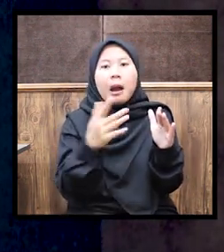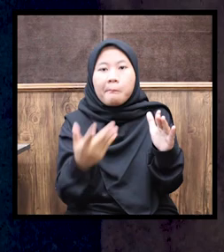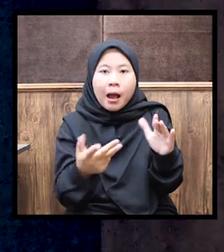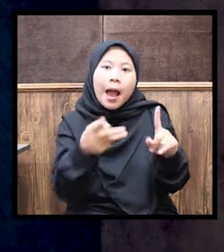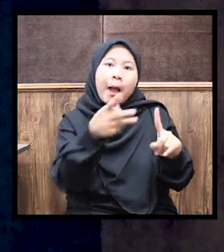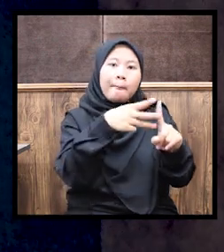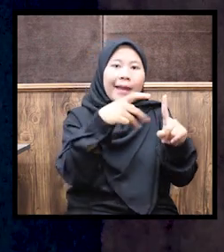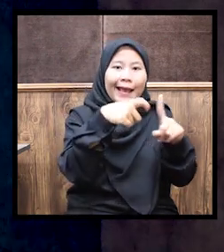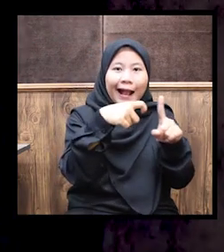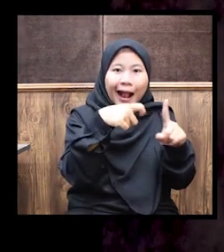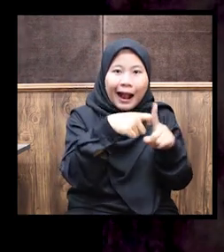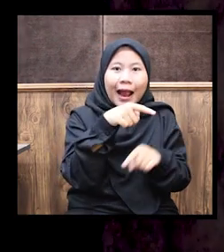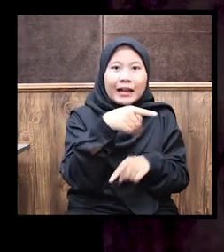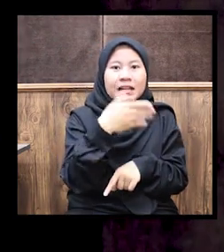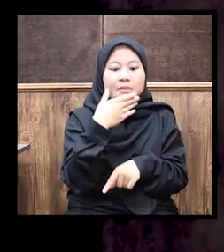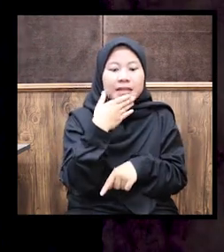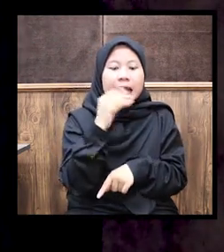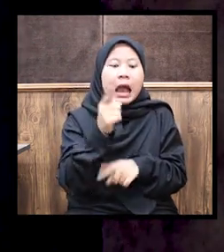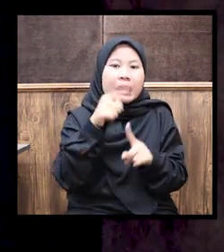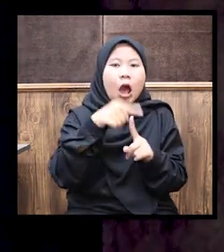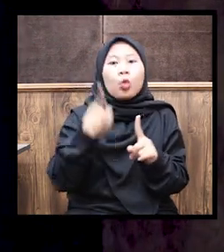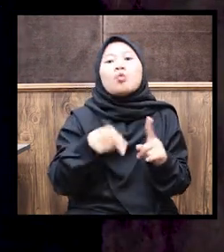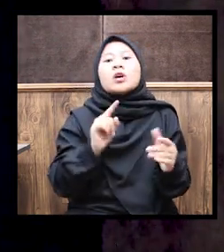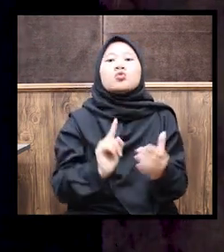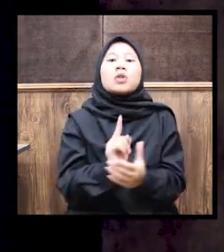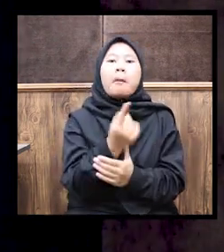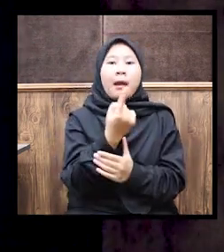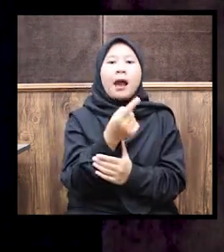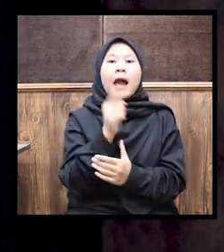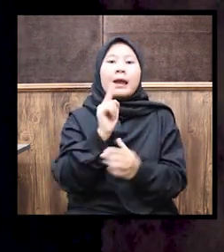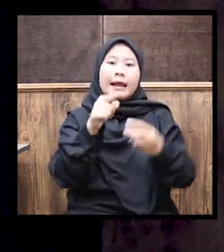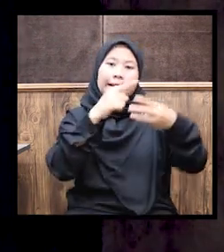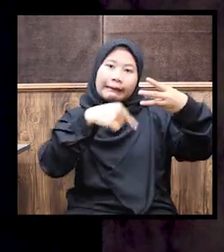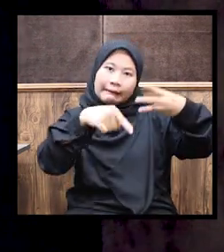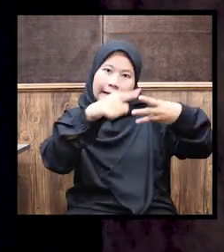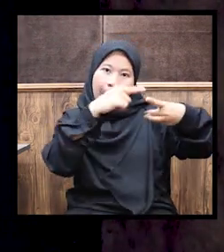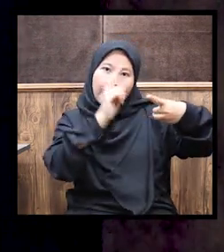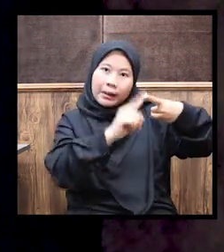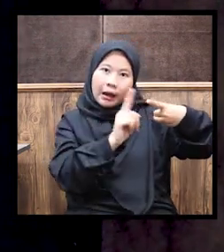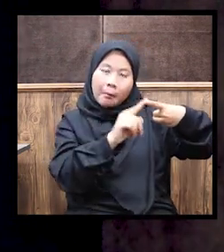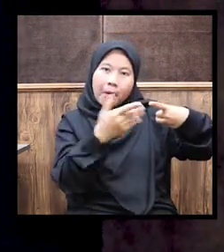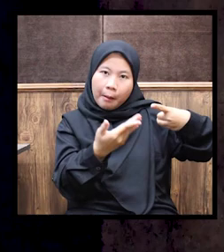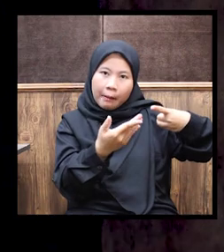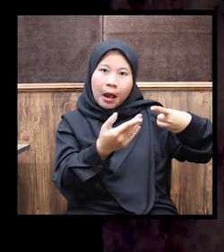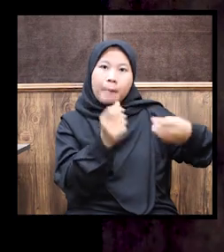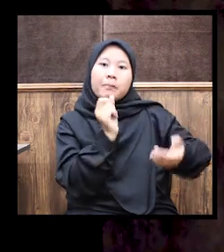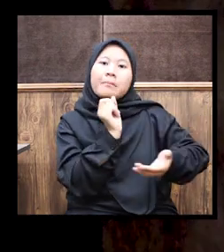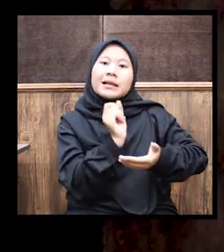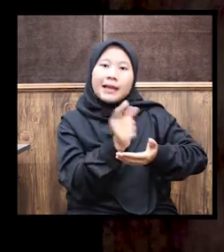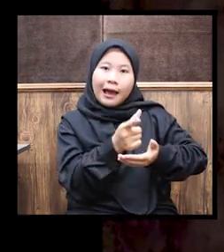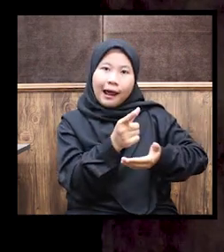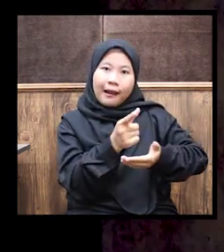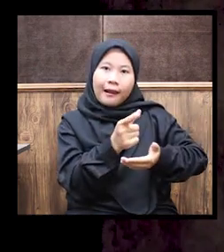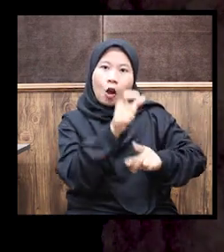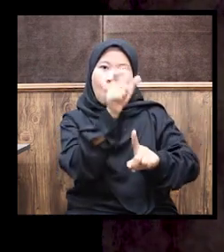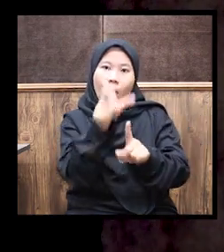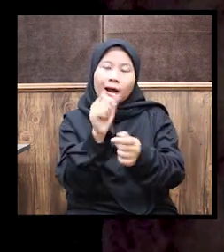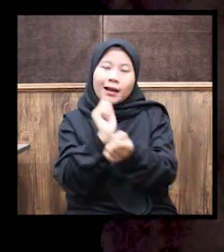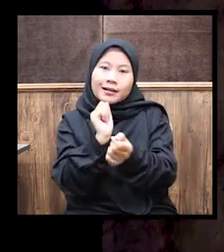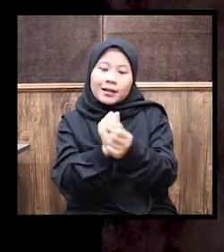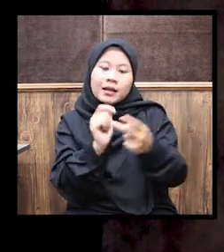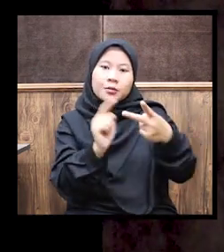pasti ada tugas utamanya yang tiga tugas utamanya yaitu pemasaran tenaga kerja perantaran tenag